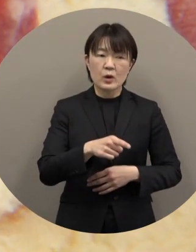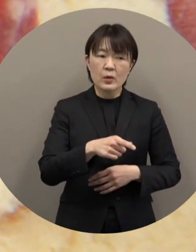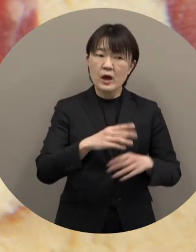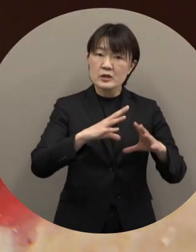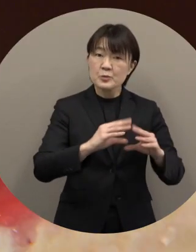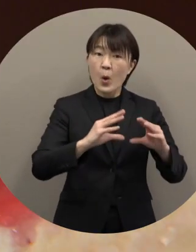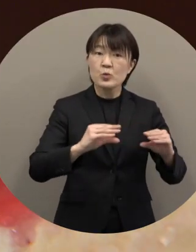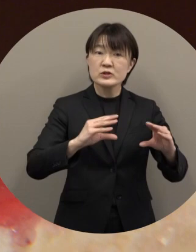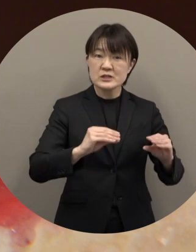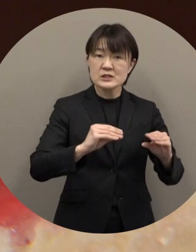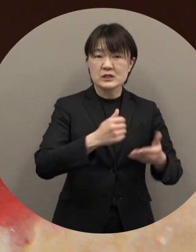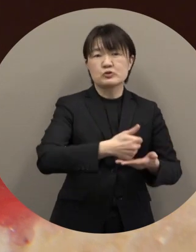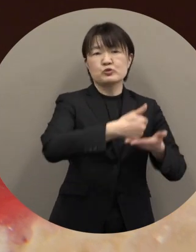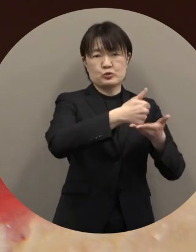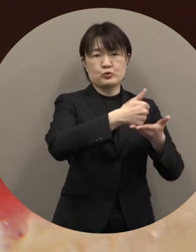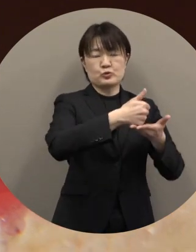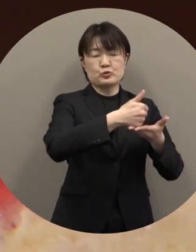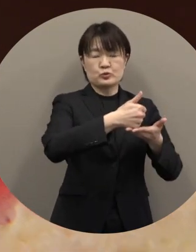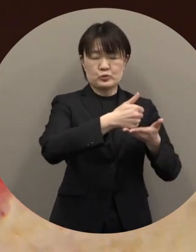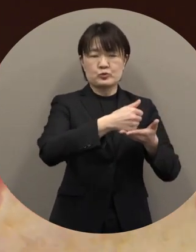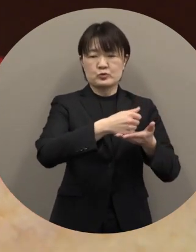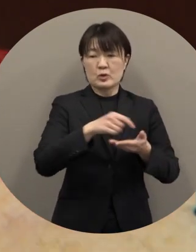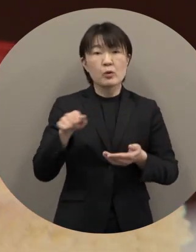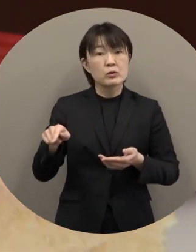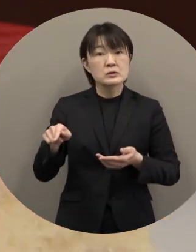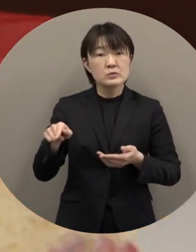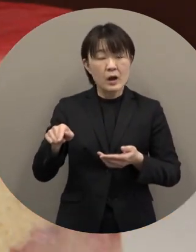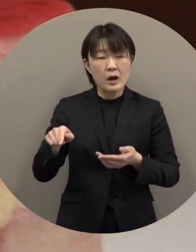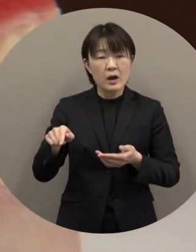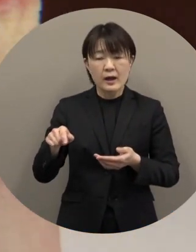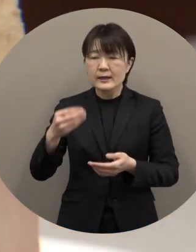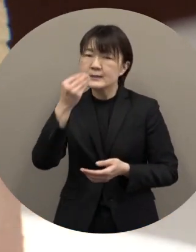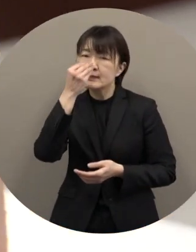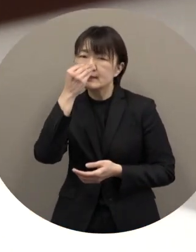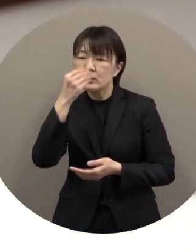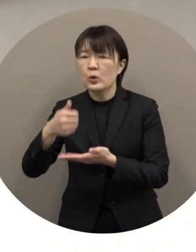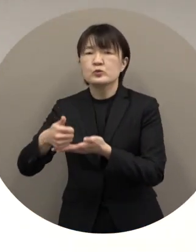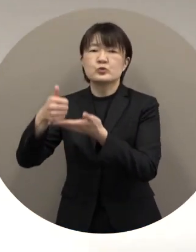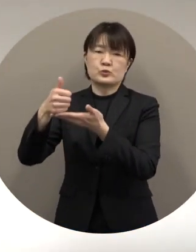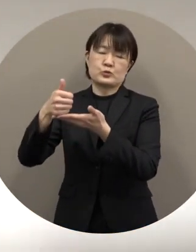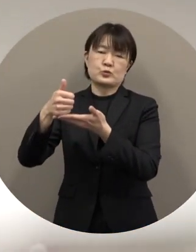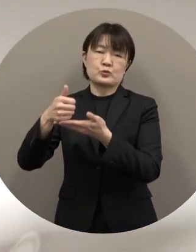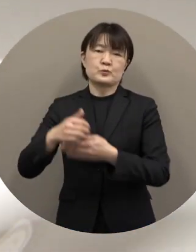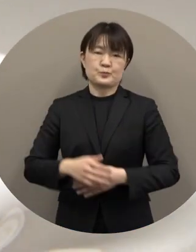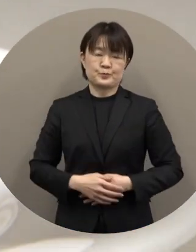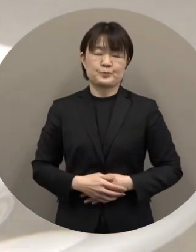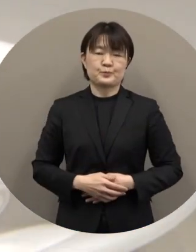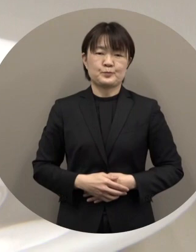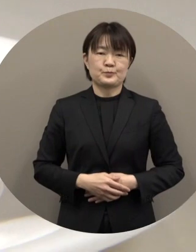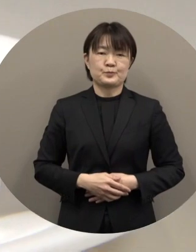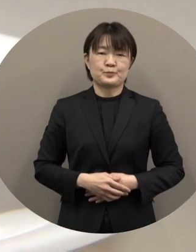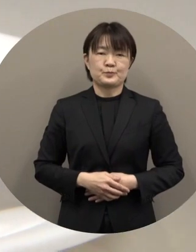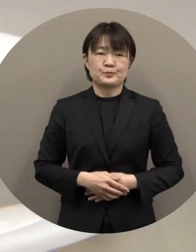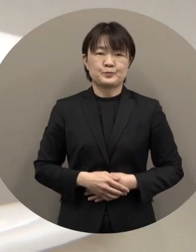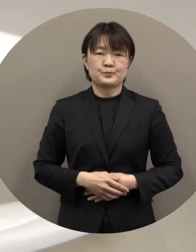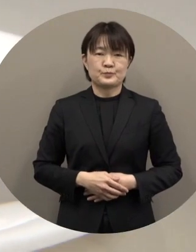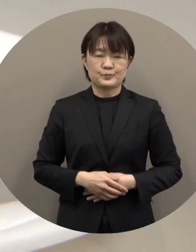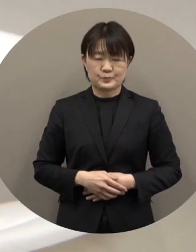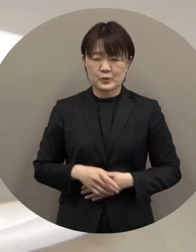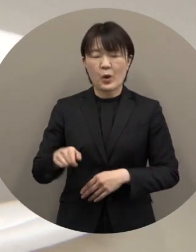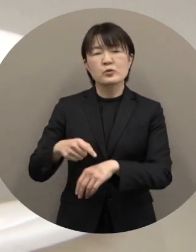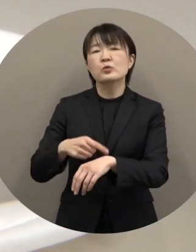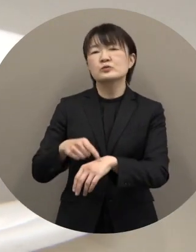ジ主体じゃないですか。どっちかというと、これはイチゴが主体で、 はい、 この これが フレジエの作り